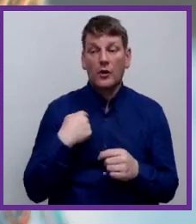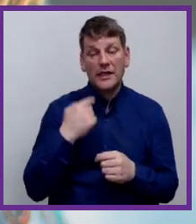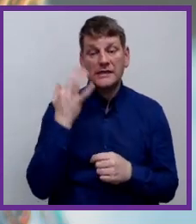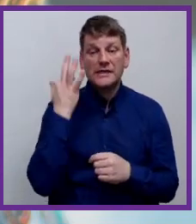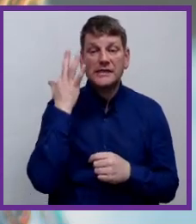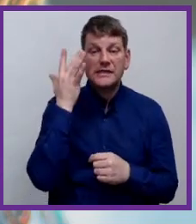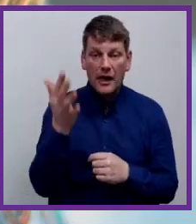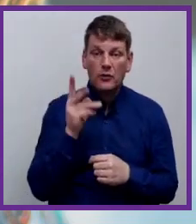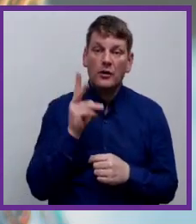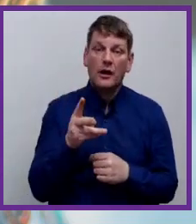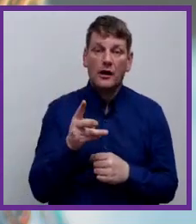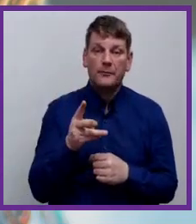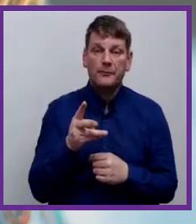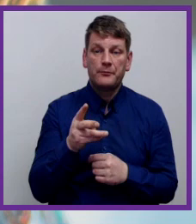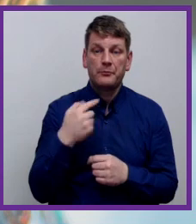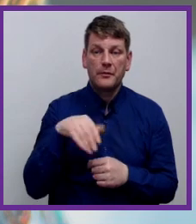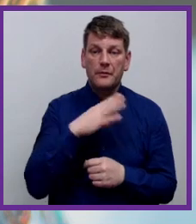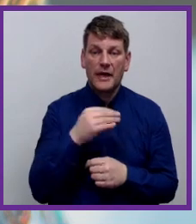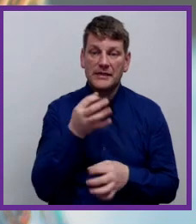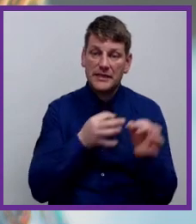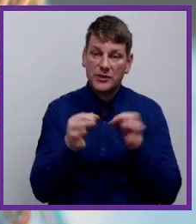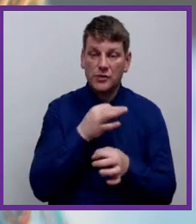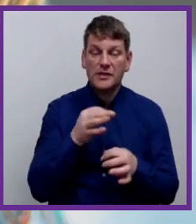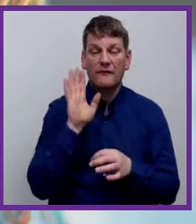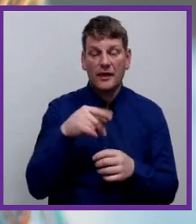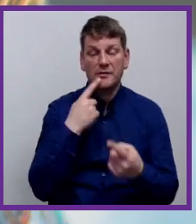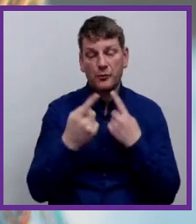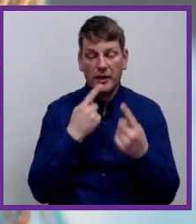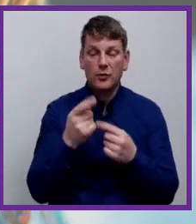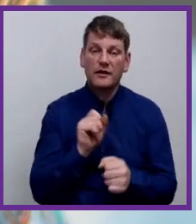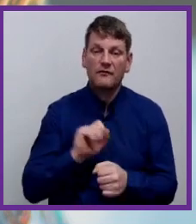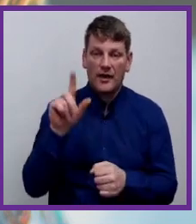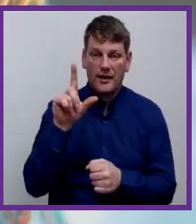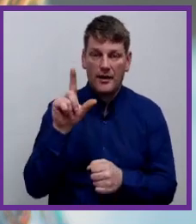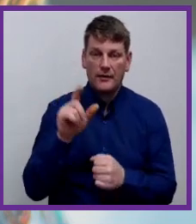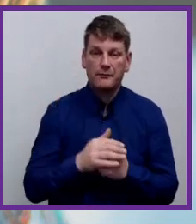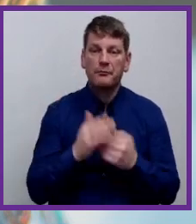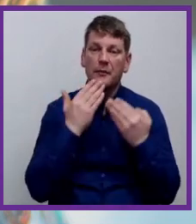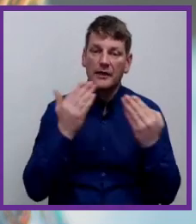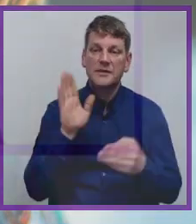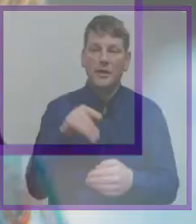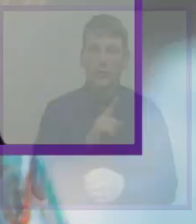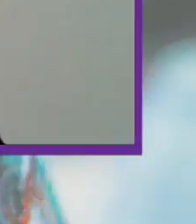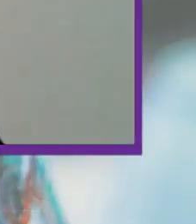ceru, ka mēs diskusijā varēsim parunāt arī vairāk. Paldies par uzmanību.